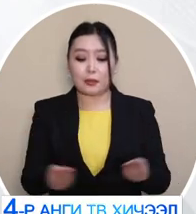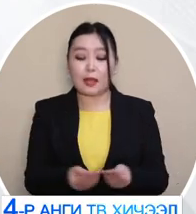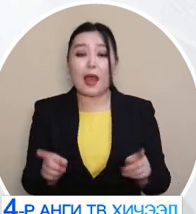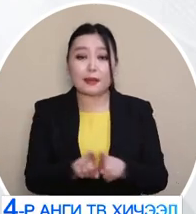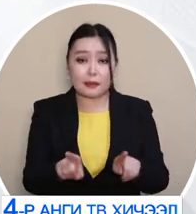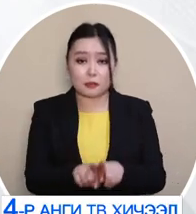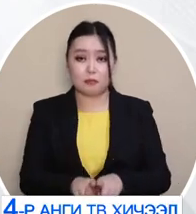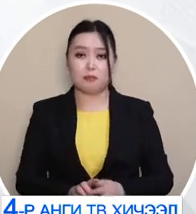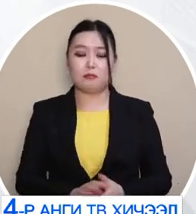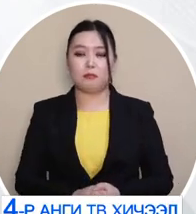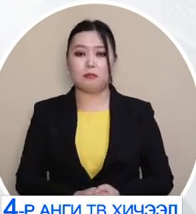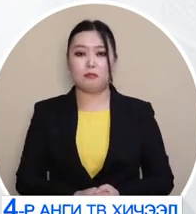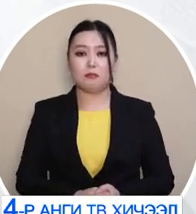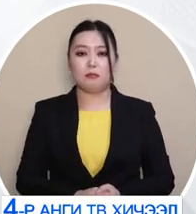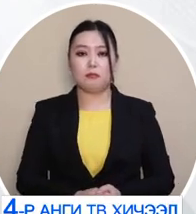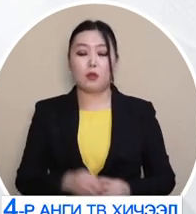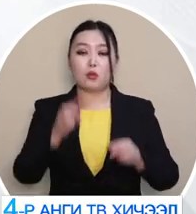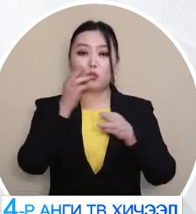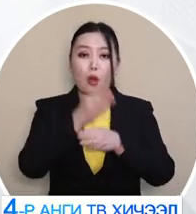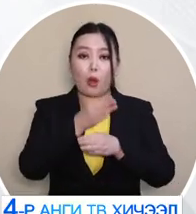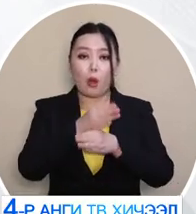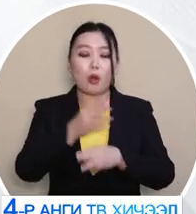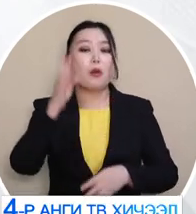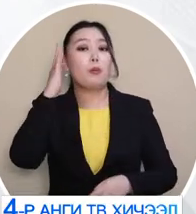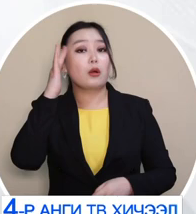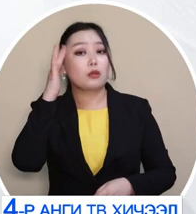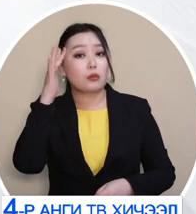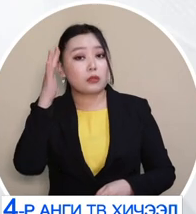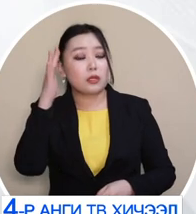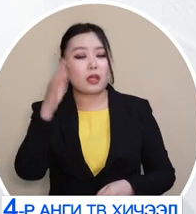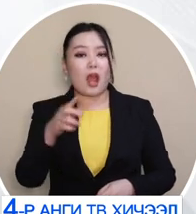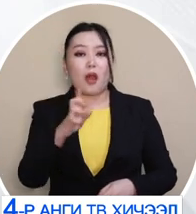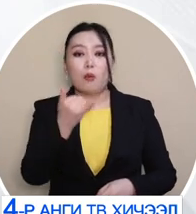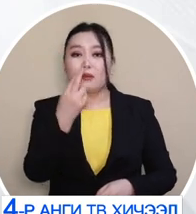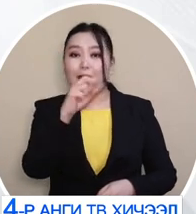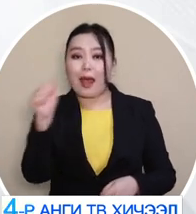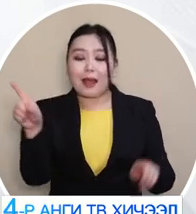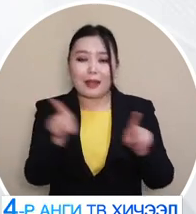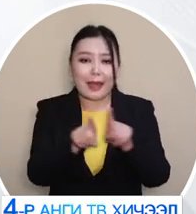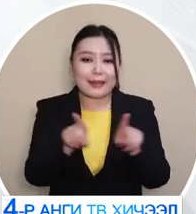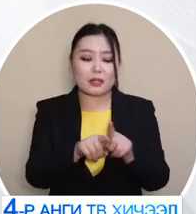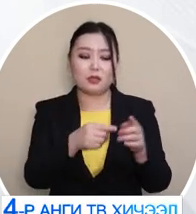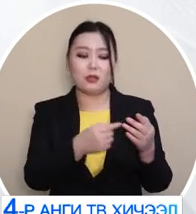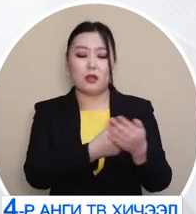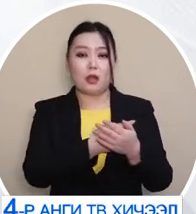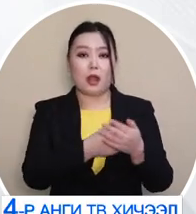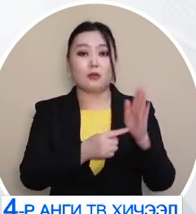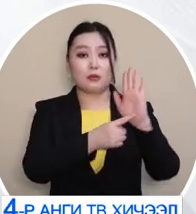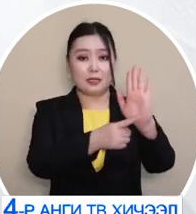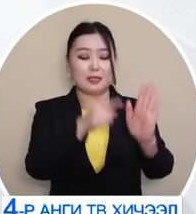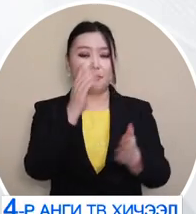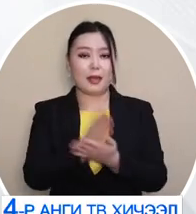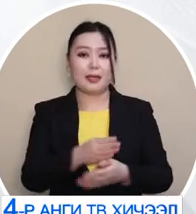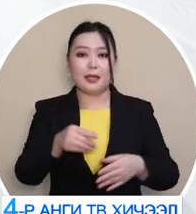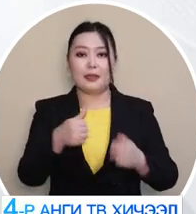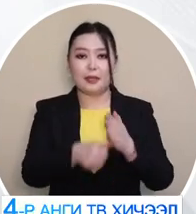тавхтай адилтгасан. За, мөн тоо бодлогонуудыг будаатай адилтхан дүрсэлсэн байна. За,